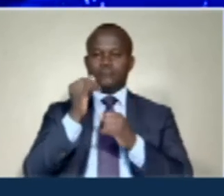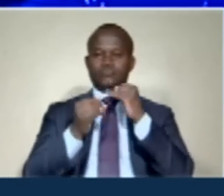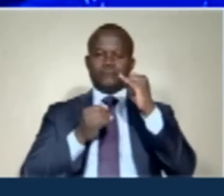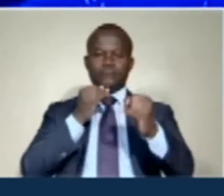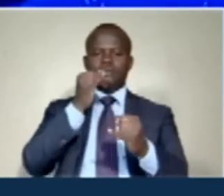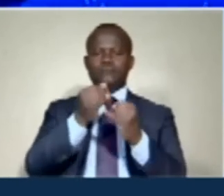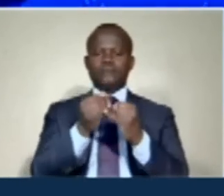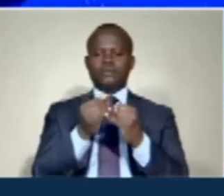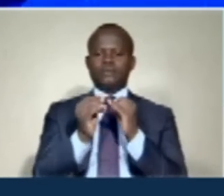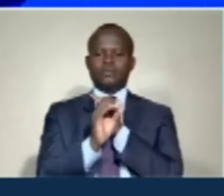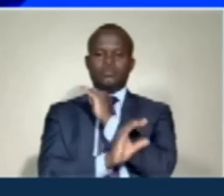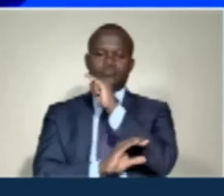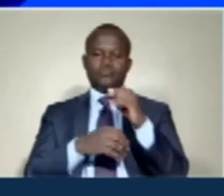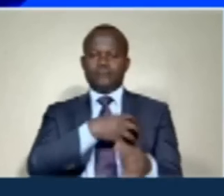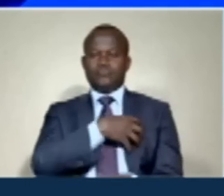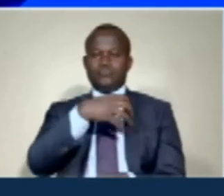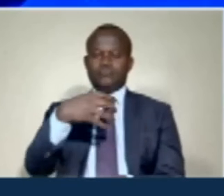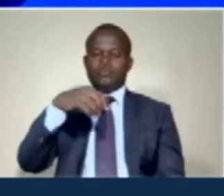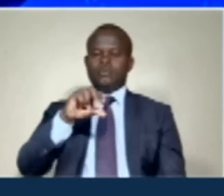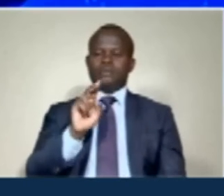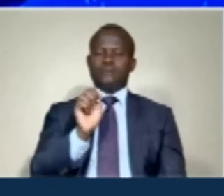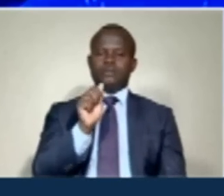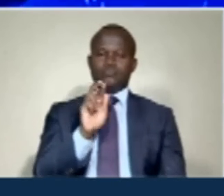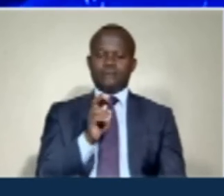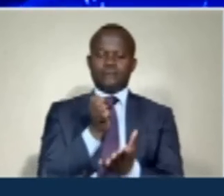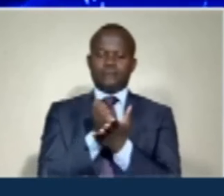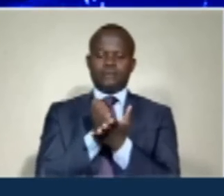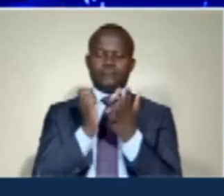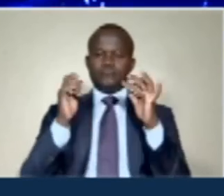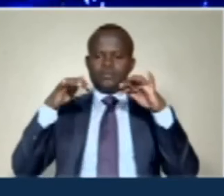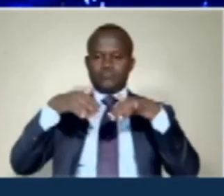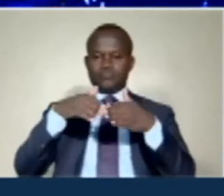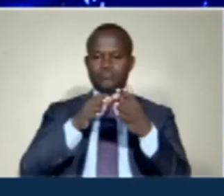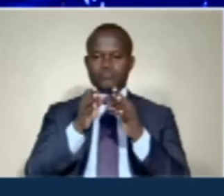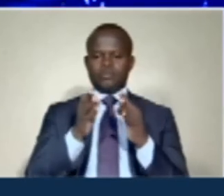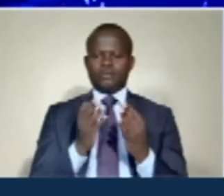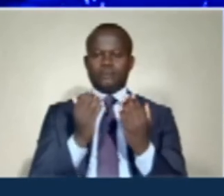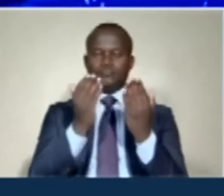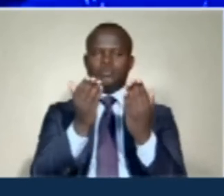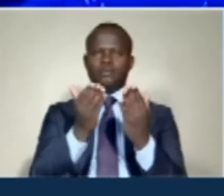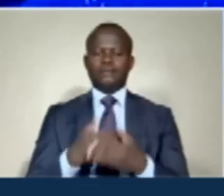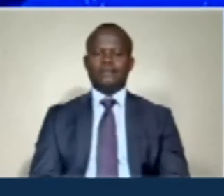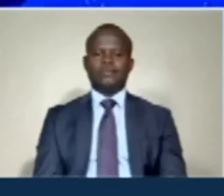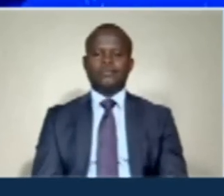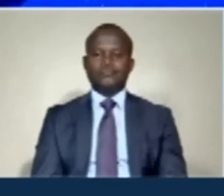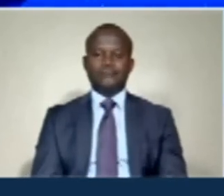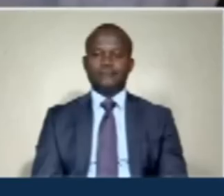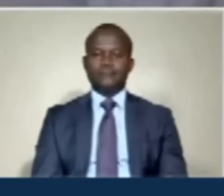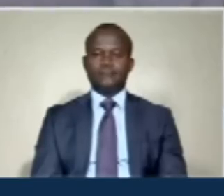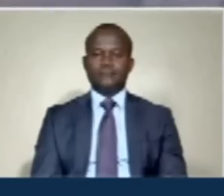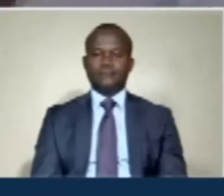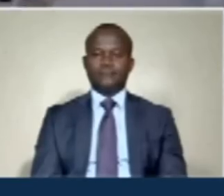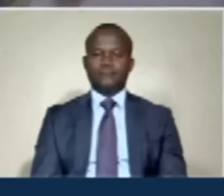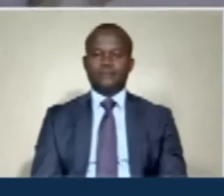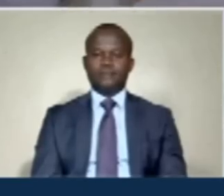mpuzamahanga ku bukungu Katari Economic Forum. Inkuru irambuye turagezwa n'umugenzi wacu Dive Wayo.